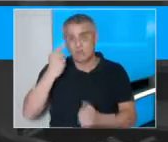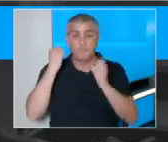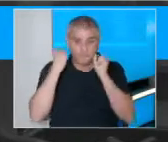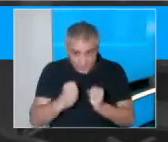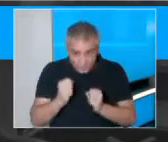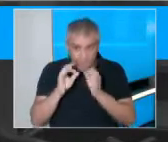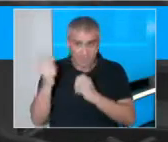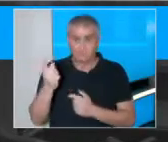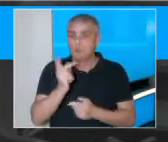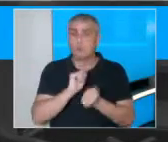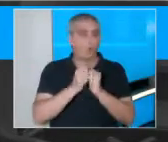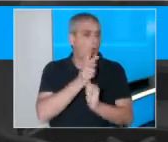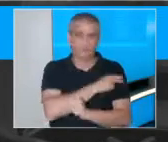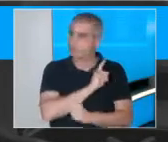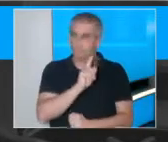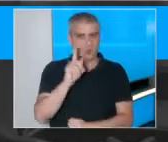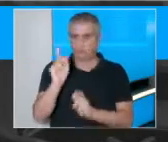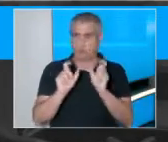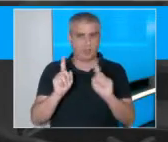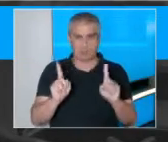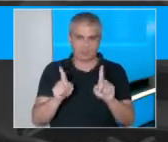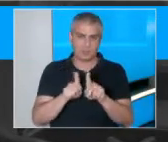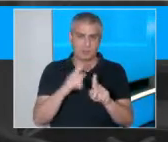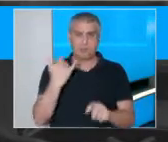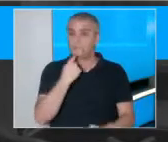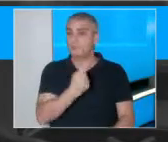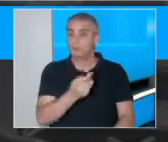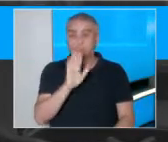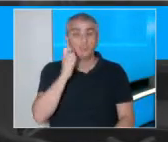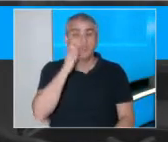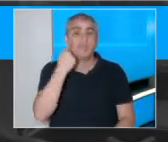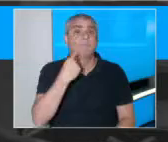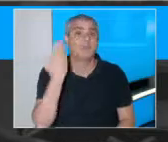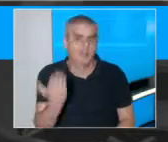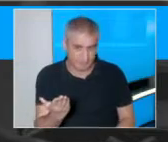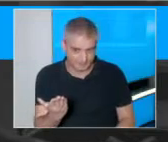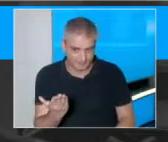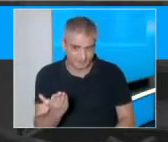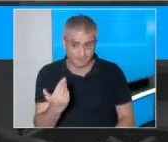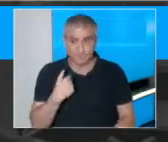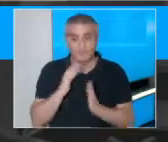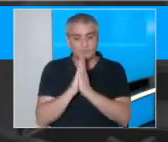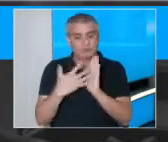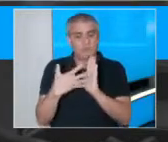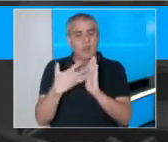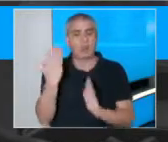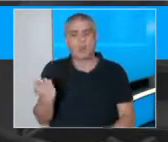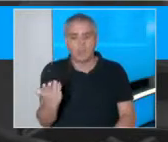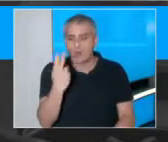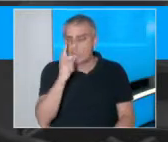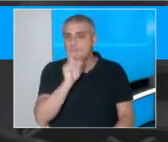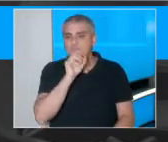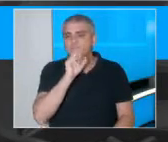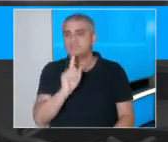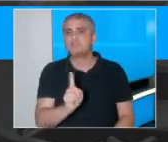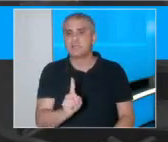בוודאות מהפרקליטות או מהמשטרה, ולא מהצד של ההגנה, כמו שהם תמיד תנו. אז יש פה עבירה פלילית, שאנחנו מבקשים לחקור אותה, ולראות מי